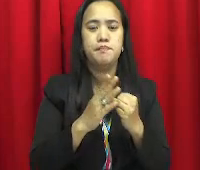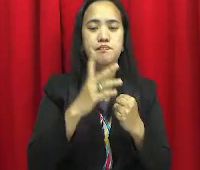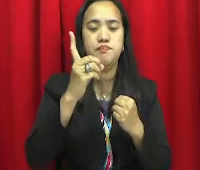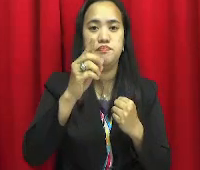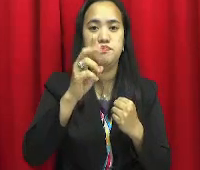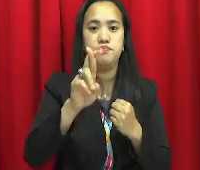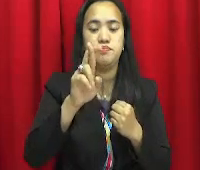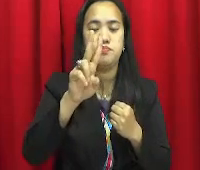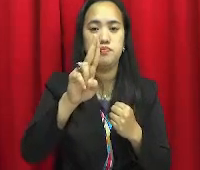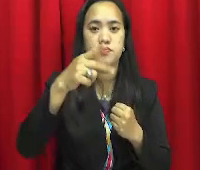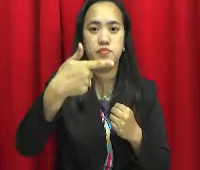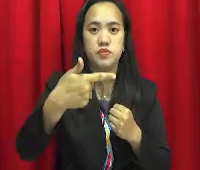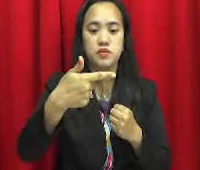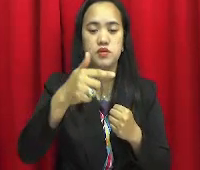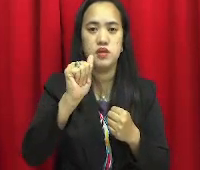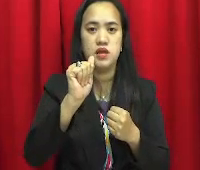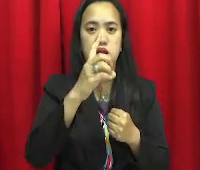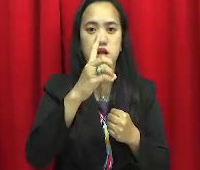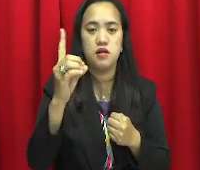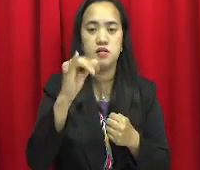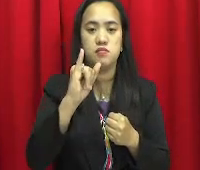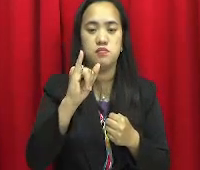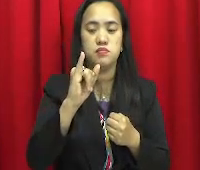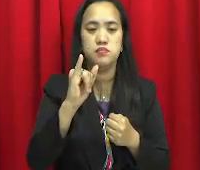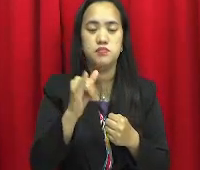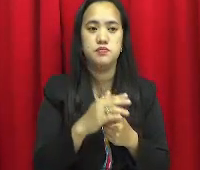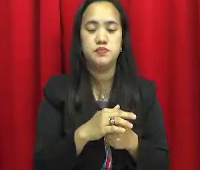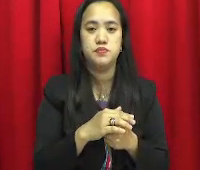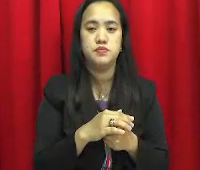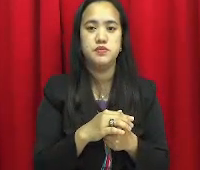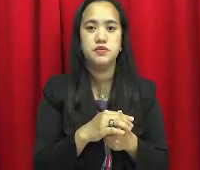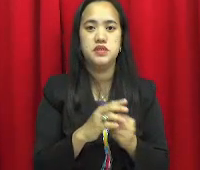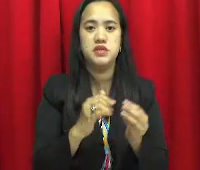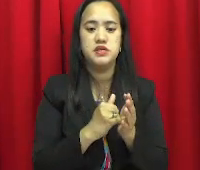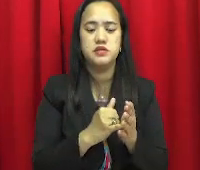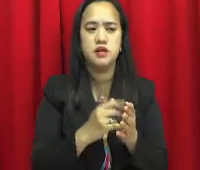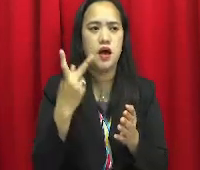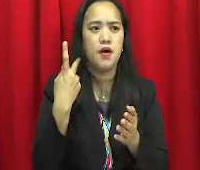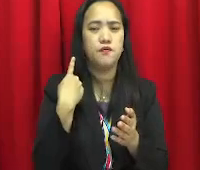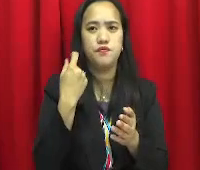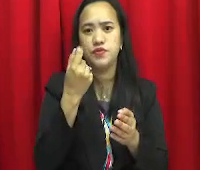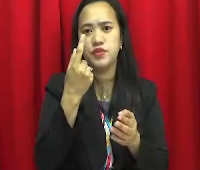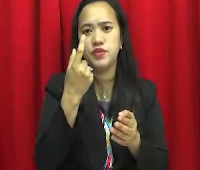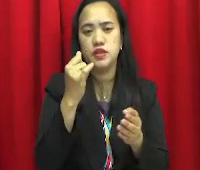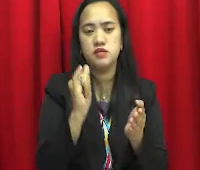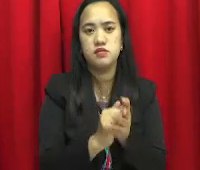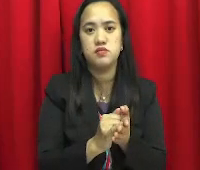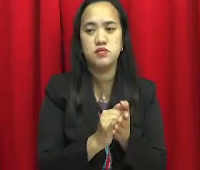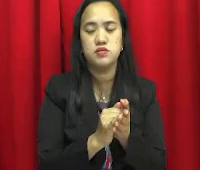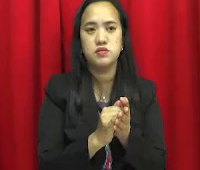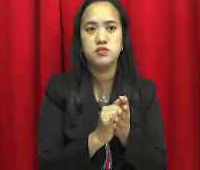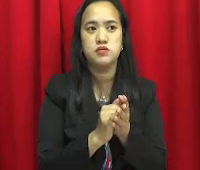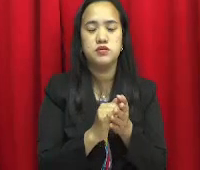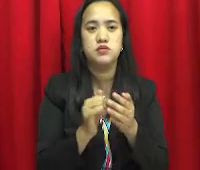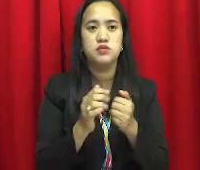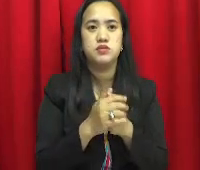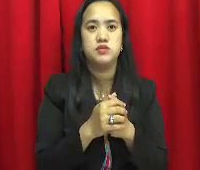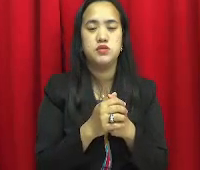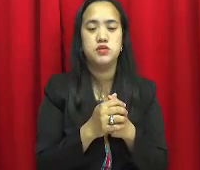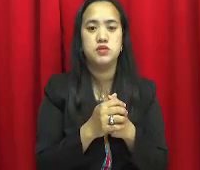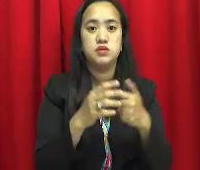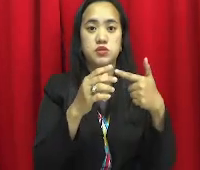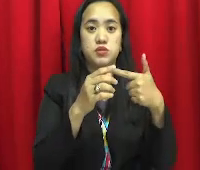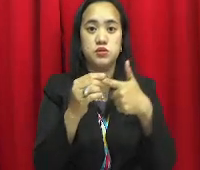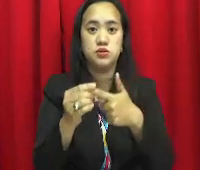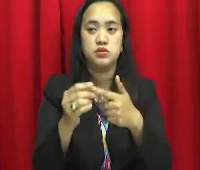anak, kung kailan, you know, saka mag-iisip, itutuwid ko na. Yeah. Minsan nga, tuwid na yung anak, nagda-drugs pa rin. But